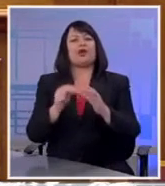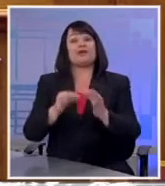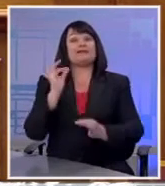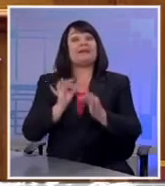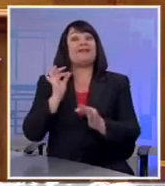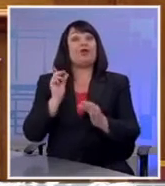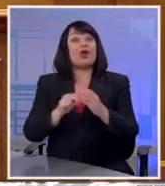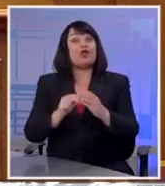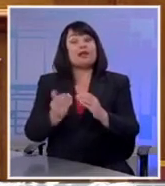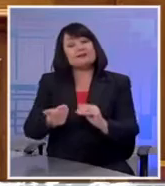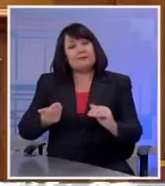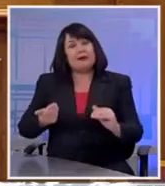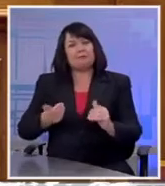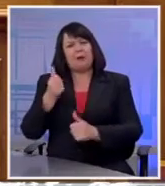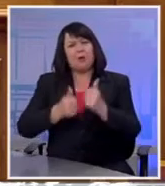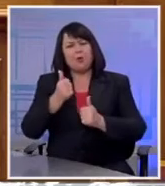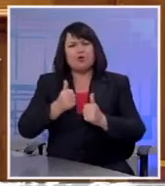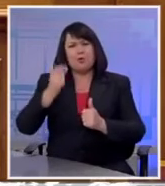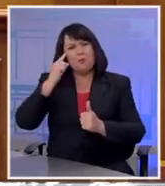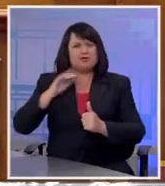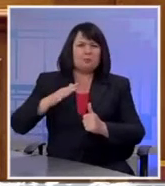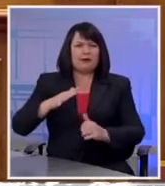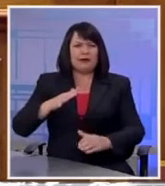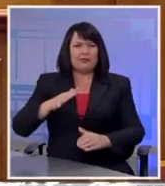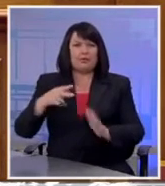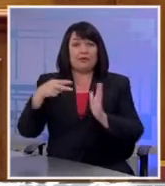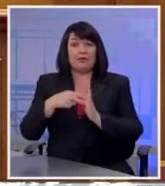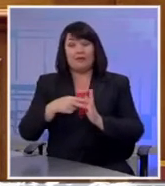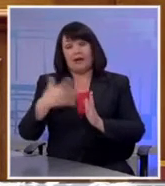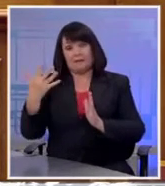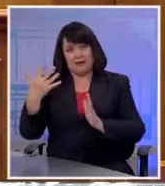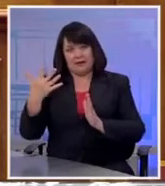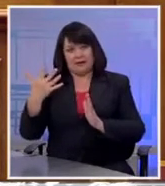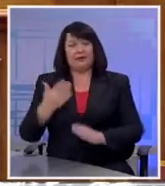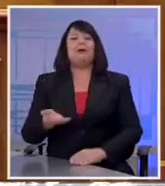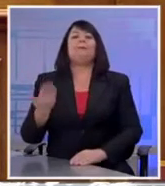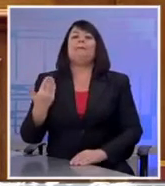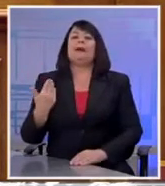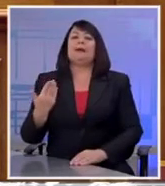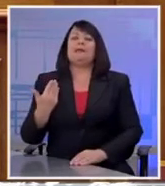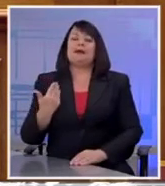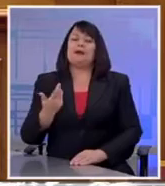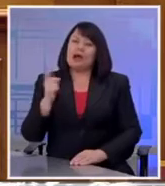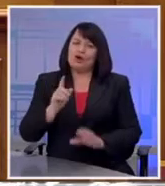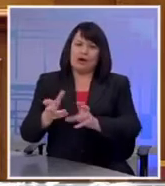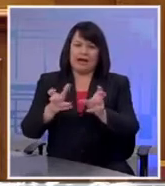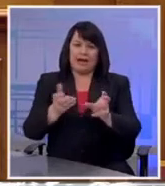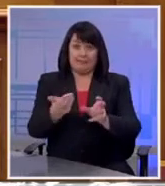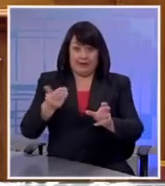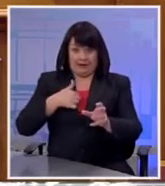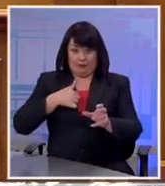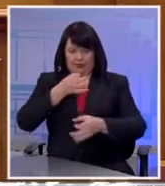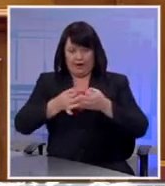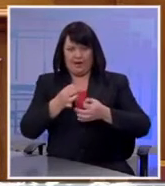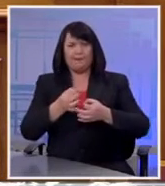Σεπτεμβρίου, περί τον Ιούνιο υποθέτω του 15, και πριν από μένα σε ένα κανάλι μίλαγε ένας